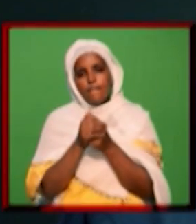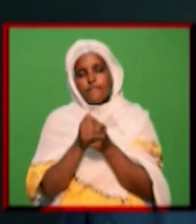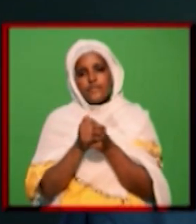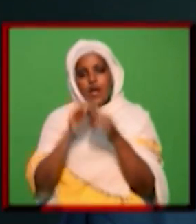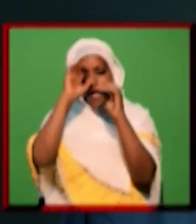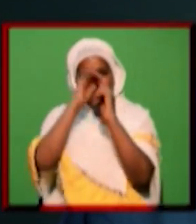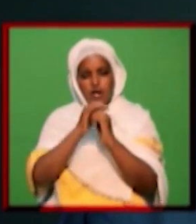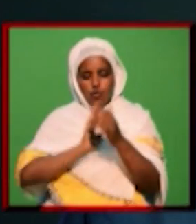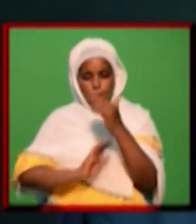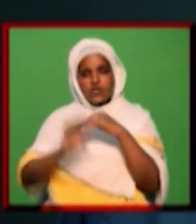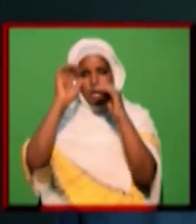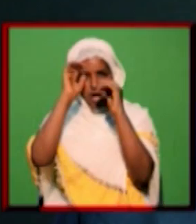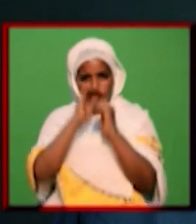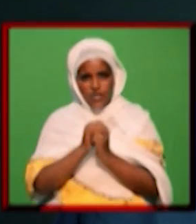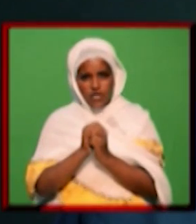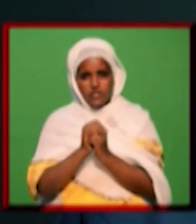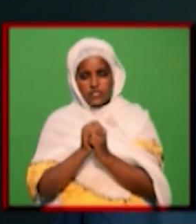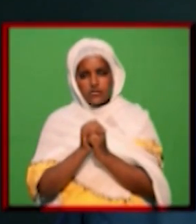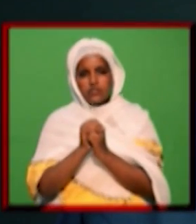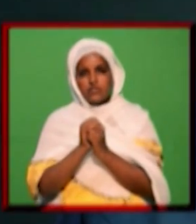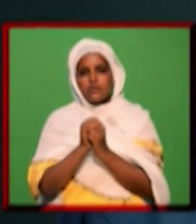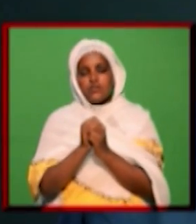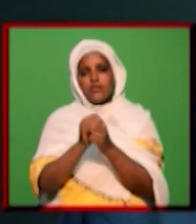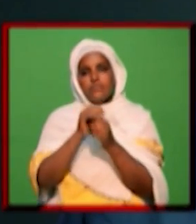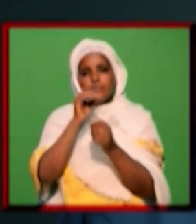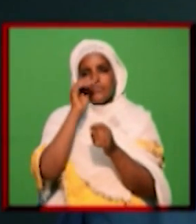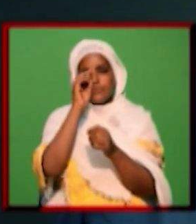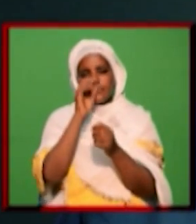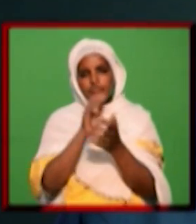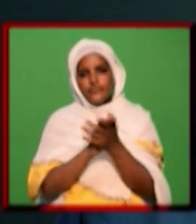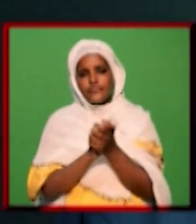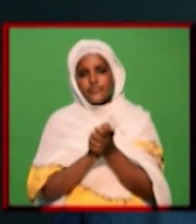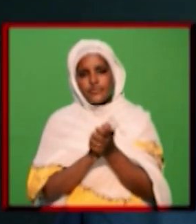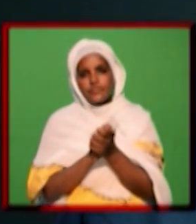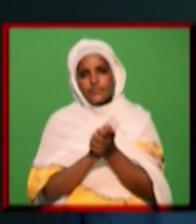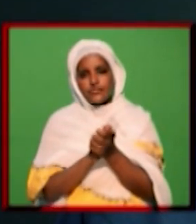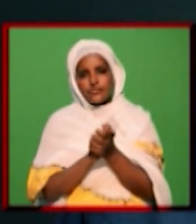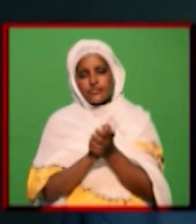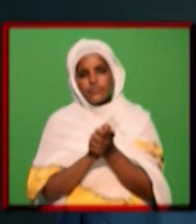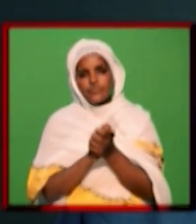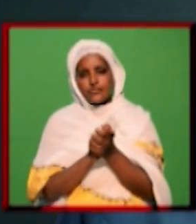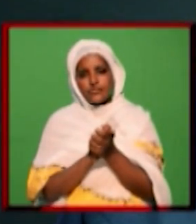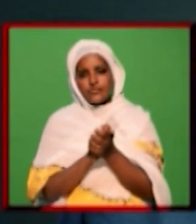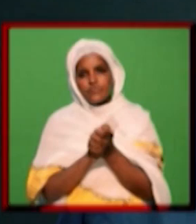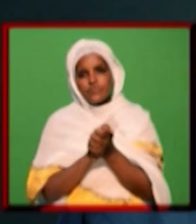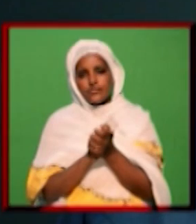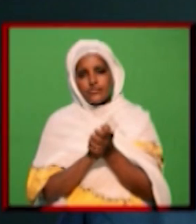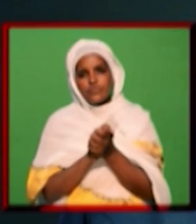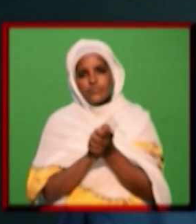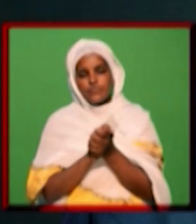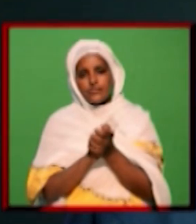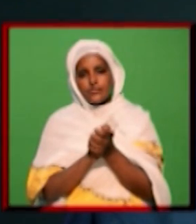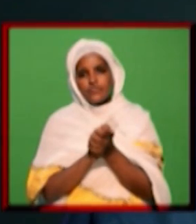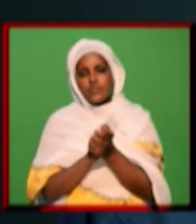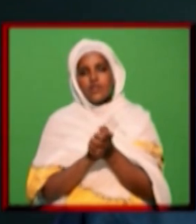አምላክ ወልደ አምላክ ዘአነ ርኢኩ ስግወ ዲበ ዕፀ መስቀል ወይ ሀሪ አሰርተ ወክሌተ ሐዋርያተ ወይ ከይድ ውስተ